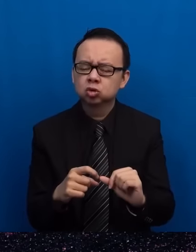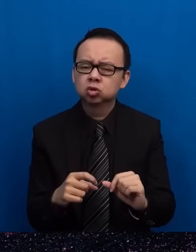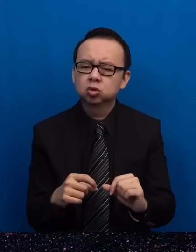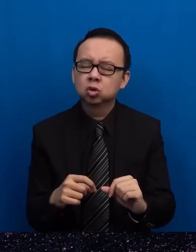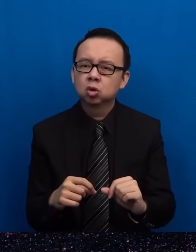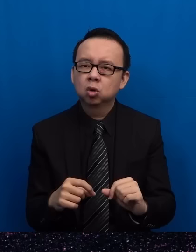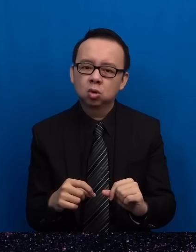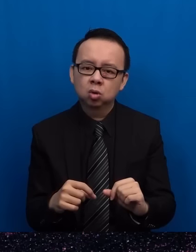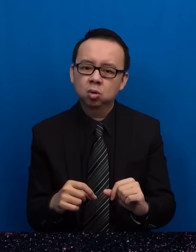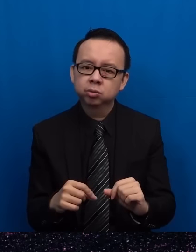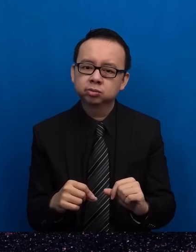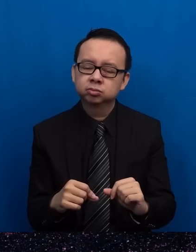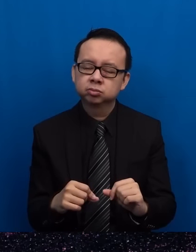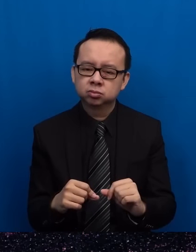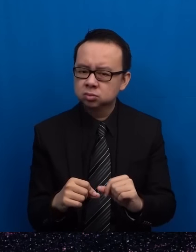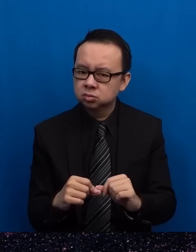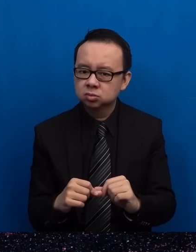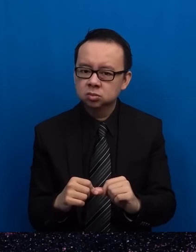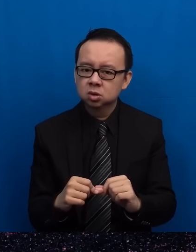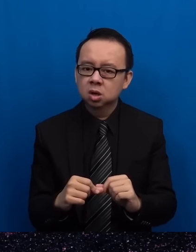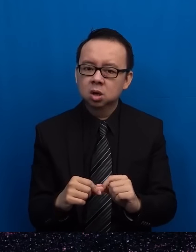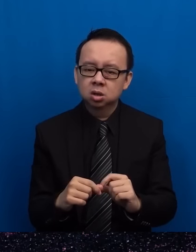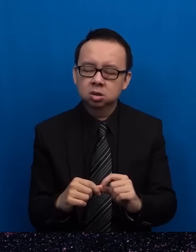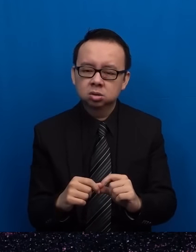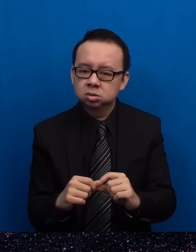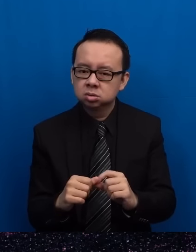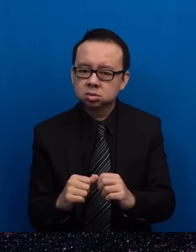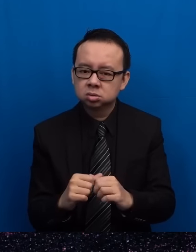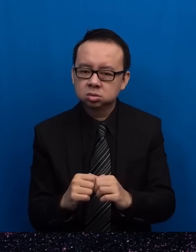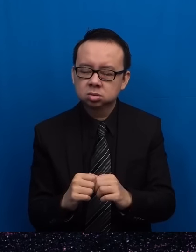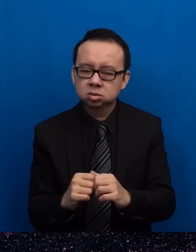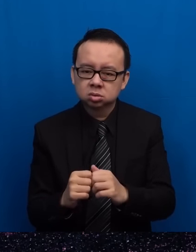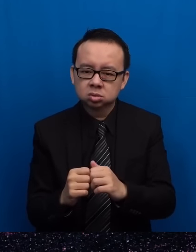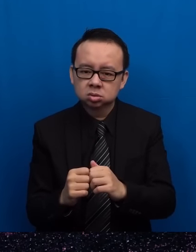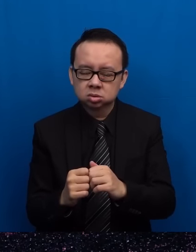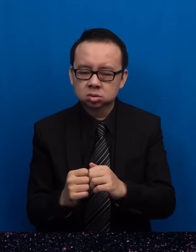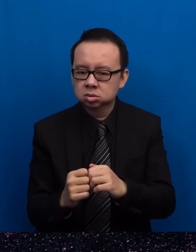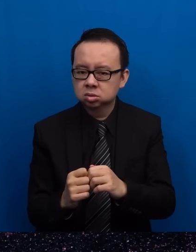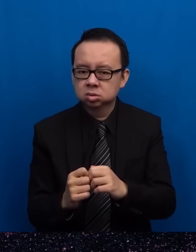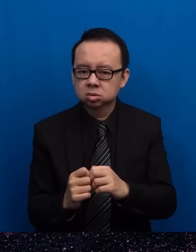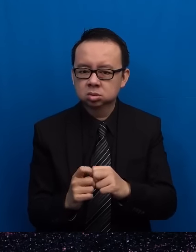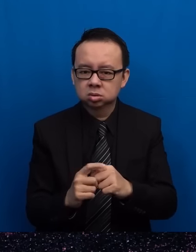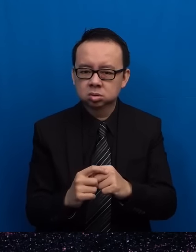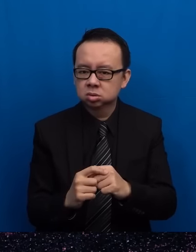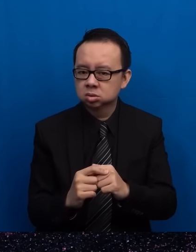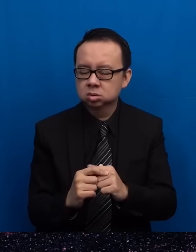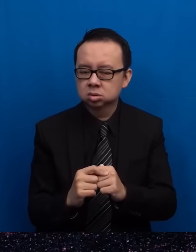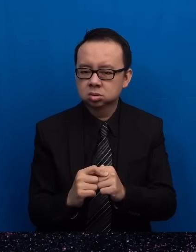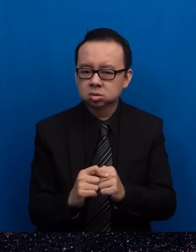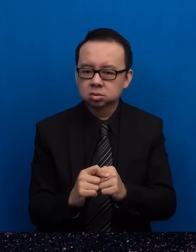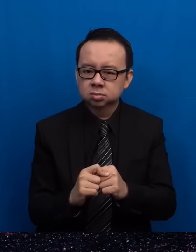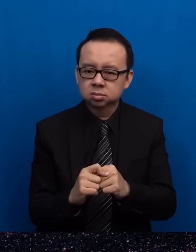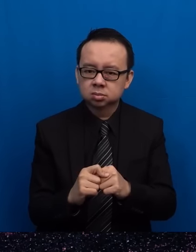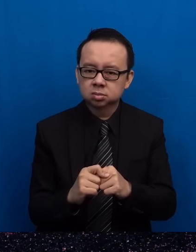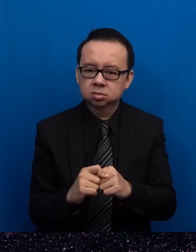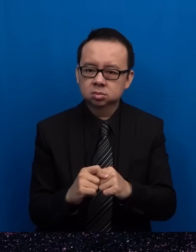Simon, aku diutus sini supaya membawa Anda pergi kepada majikan.